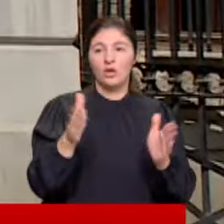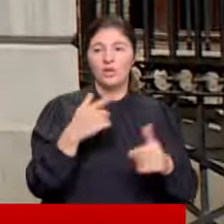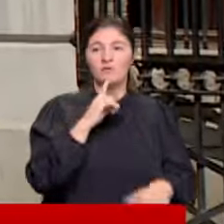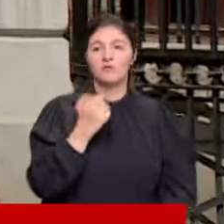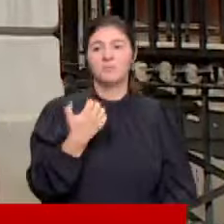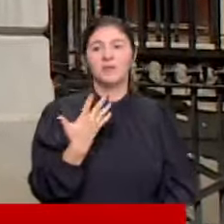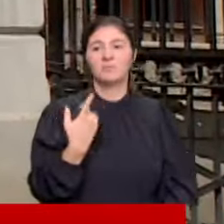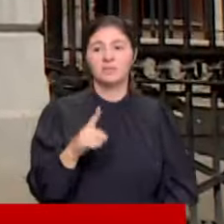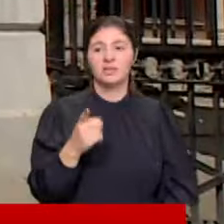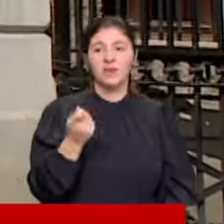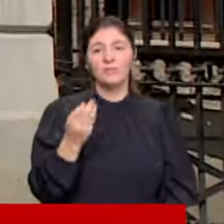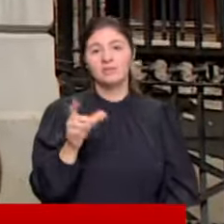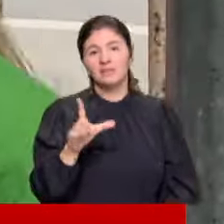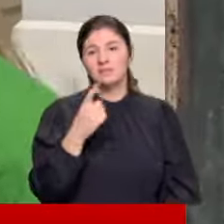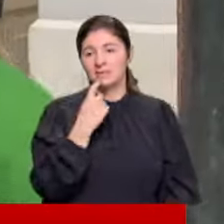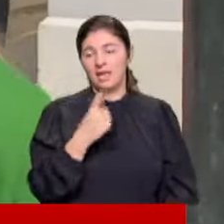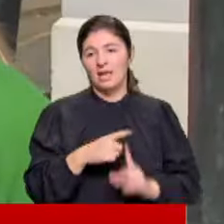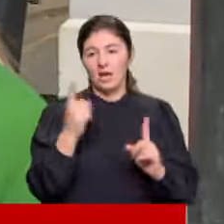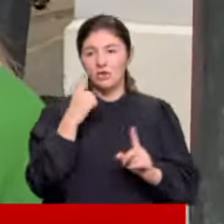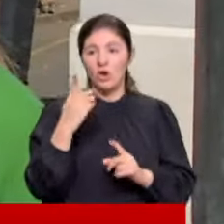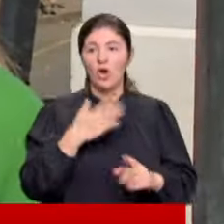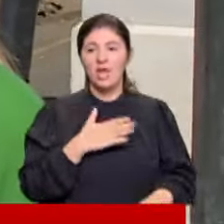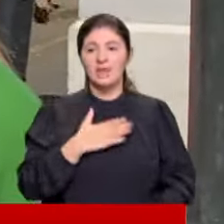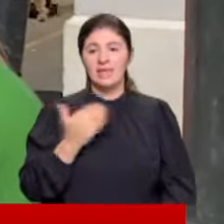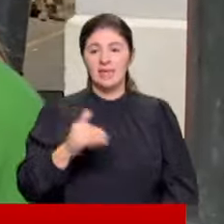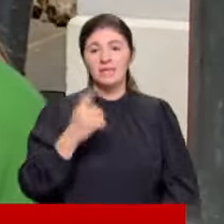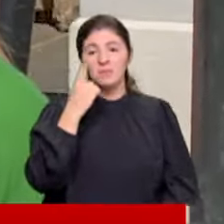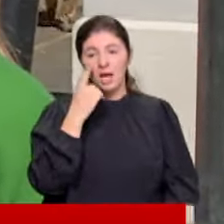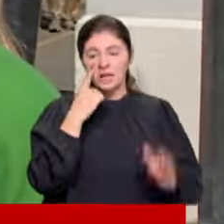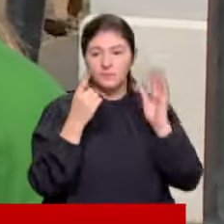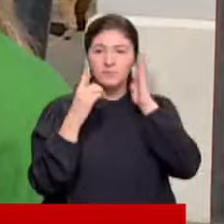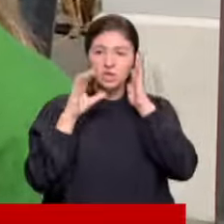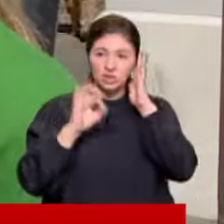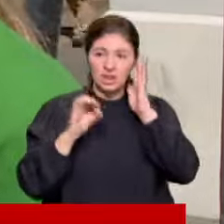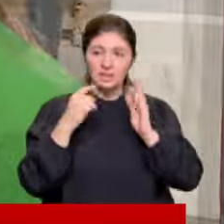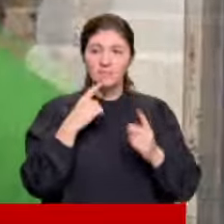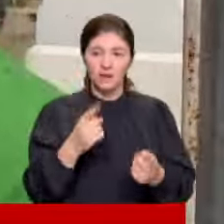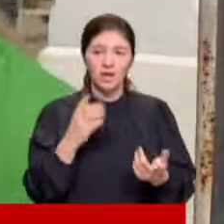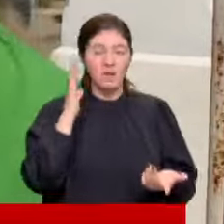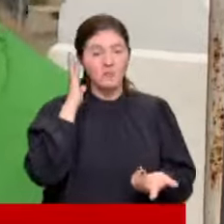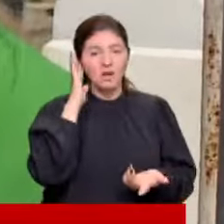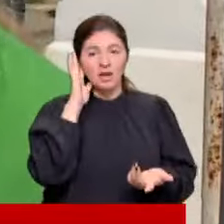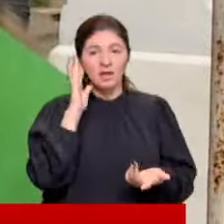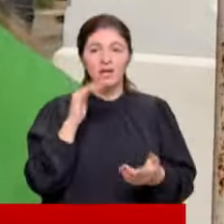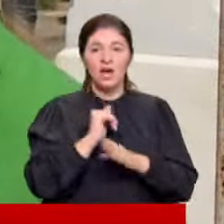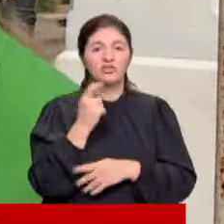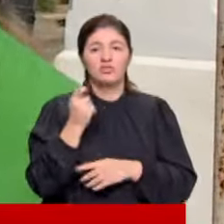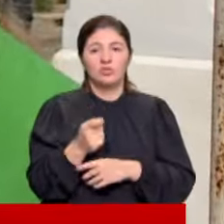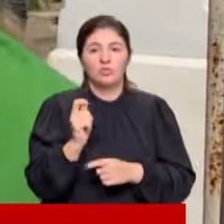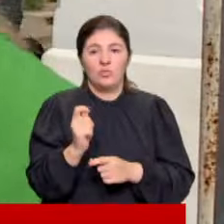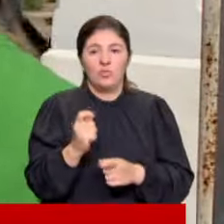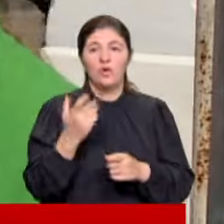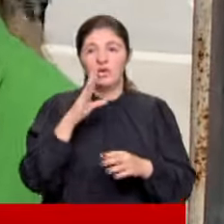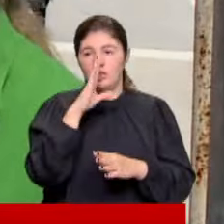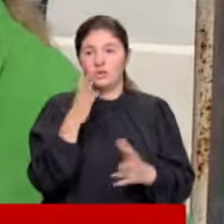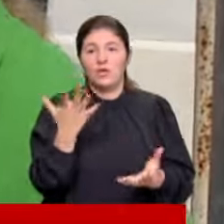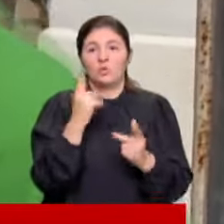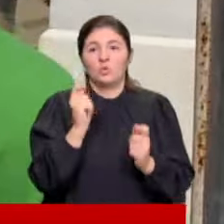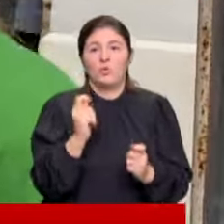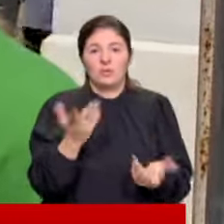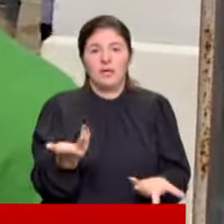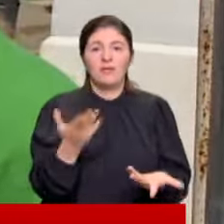165.000 lir olması lazım yıllık Önen geldik hani bir bakalım inceleyelim diyerekten haat şartları zor İstanbul Ayriyeten bir zor